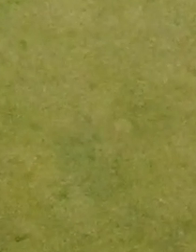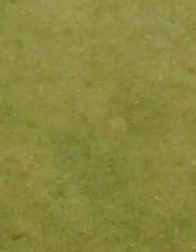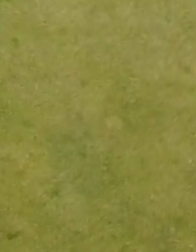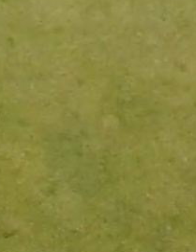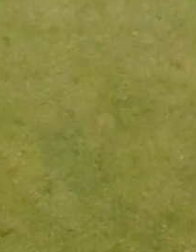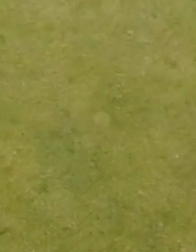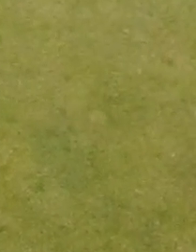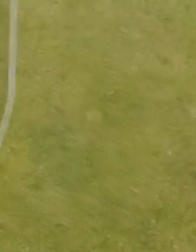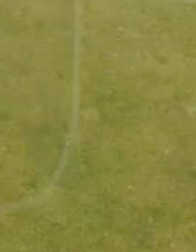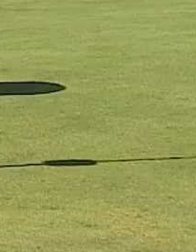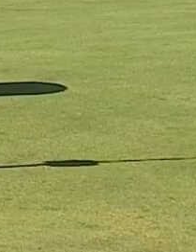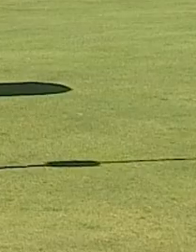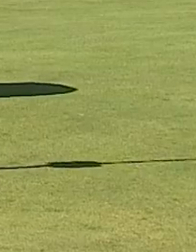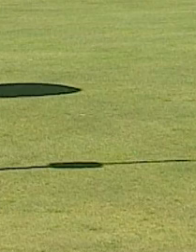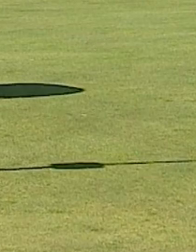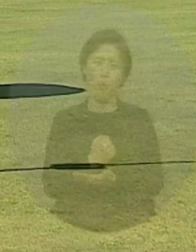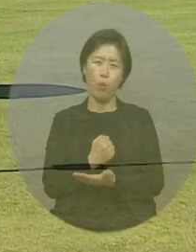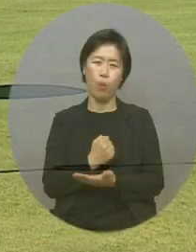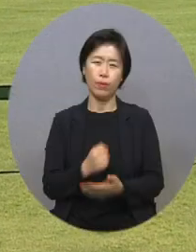오!